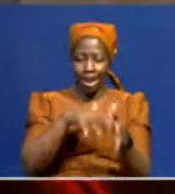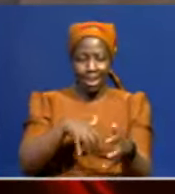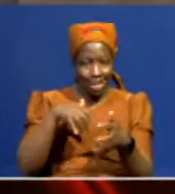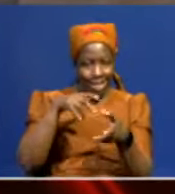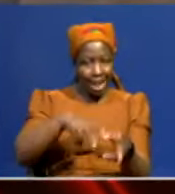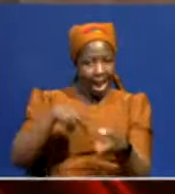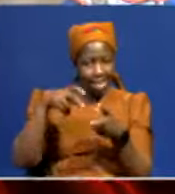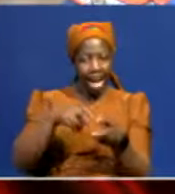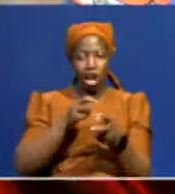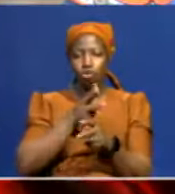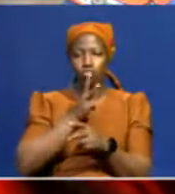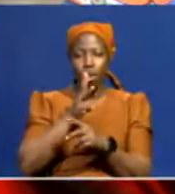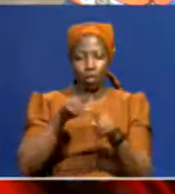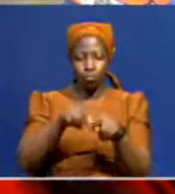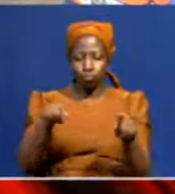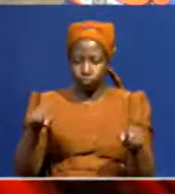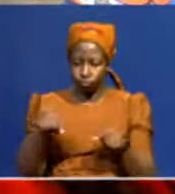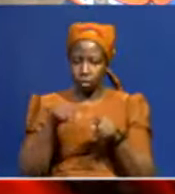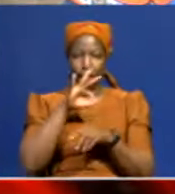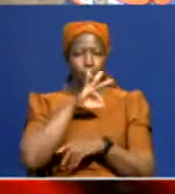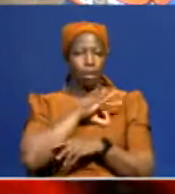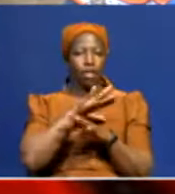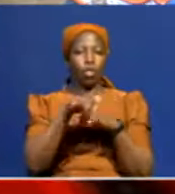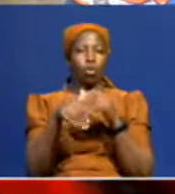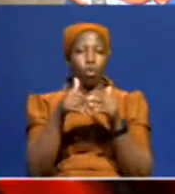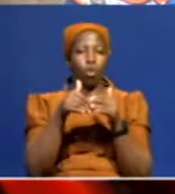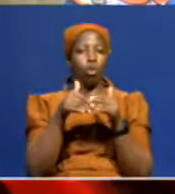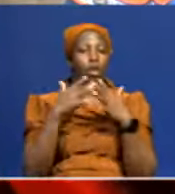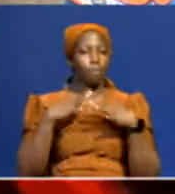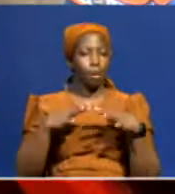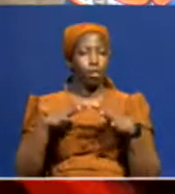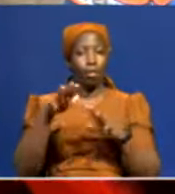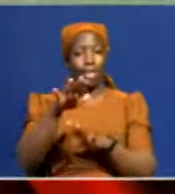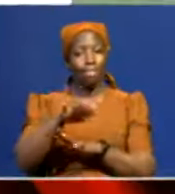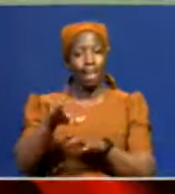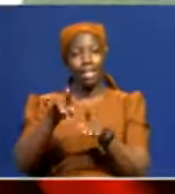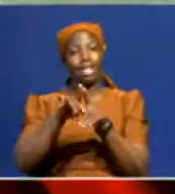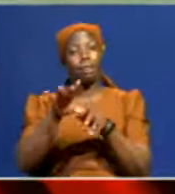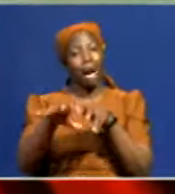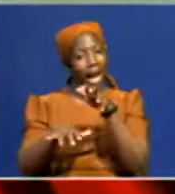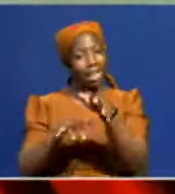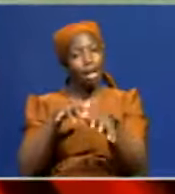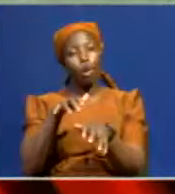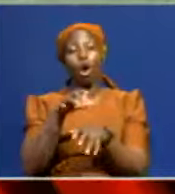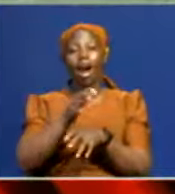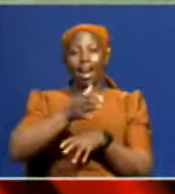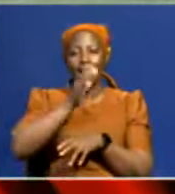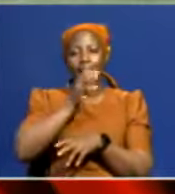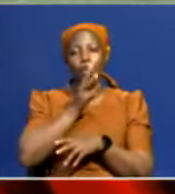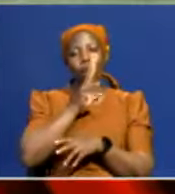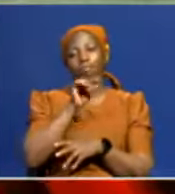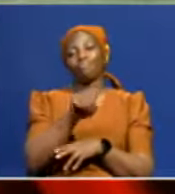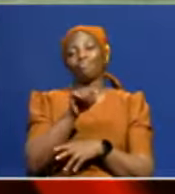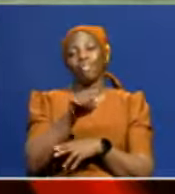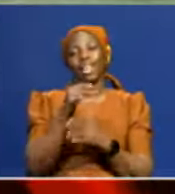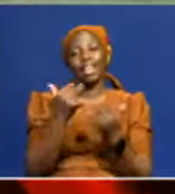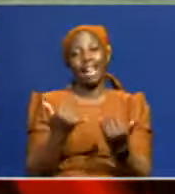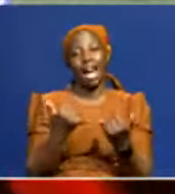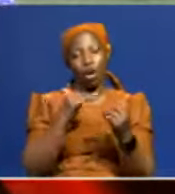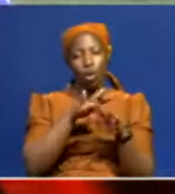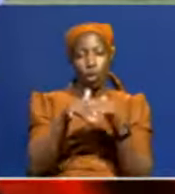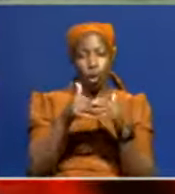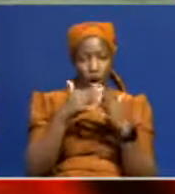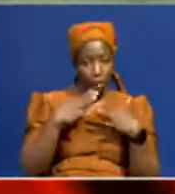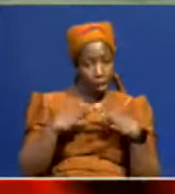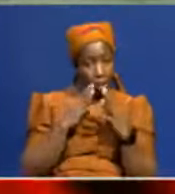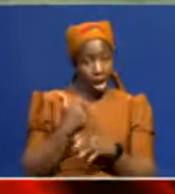all the homestead in the area and for livestock consumption. Kwa sasa kila mtu hapa ako na maji kwa nyumba. Sasa hiyo